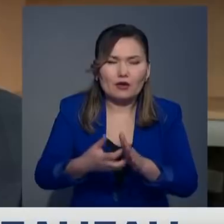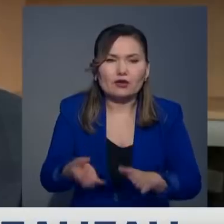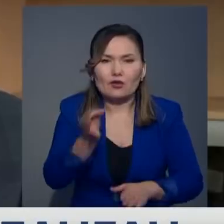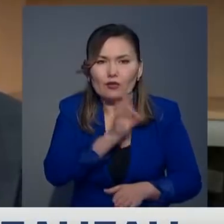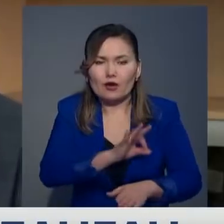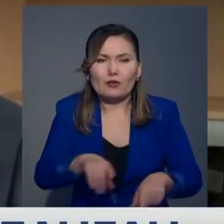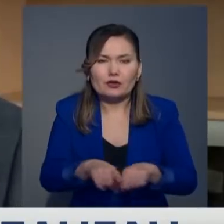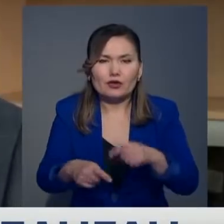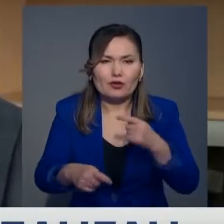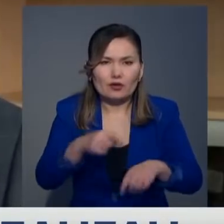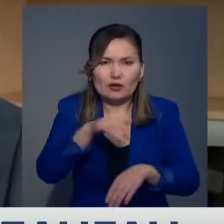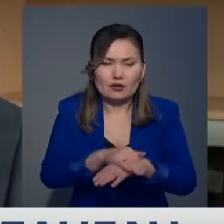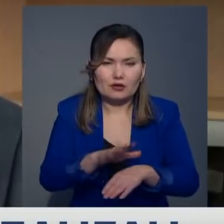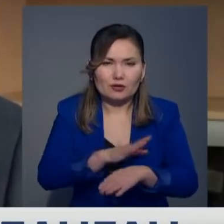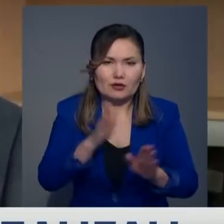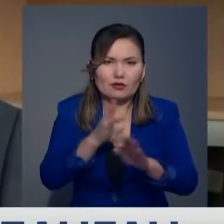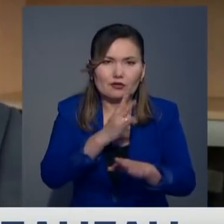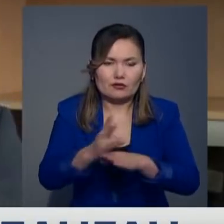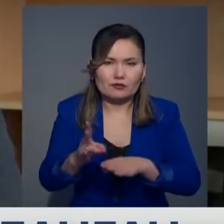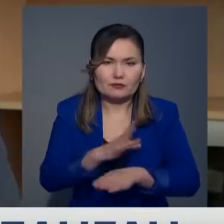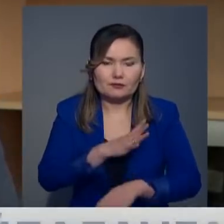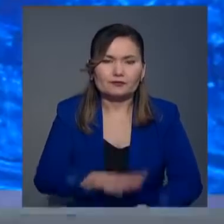2,3 миллиард теңге шығын келтірілген.